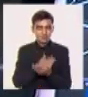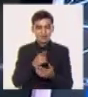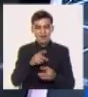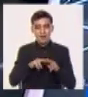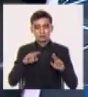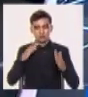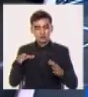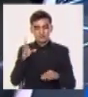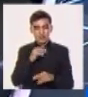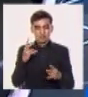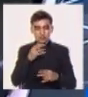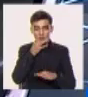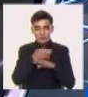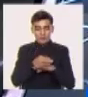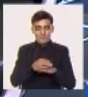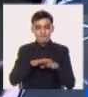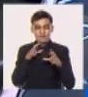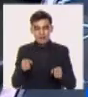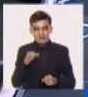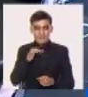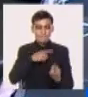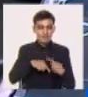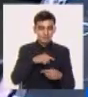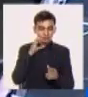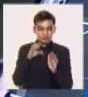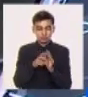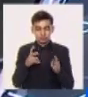в этом случае все должны осознавать ответственности власти, бизнес и посетителей. Спасибо.